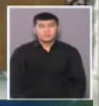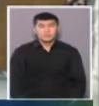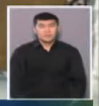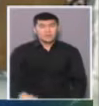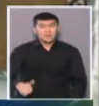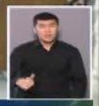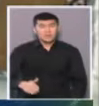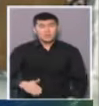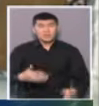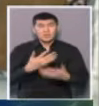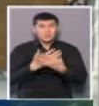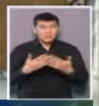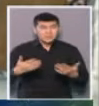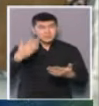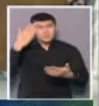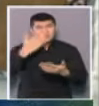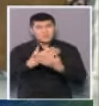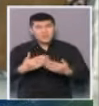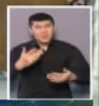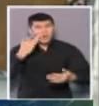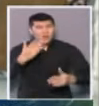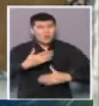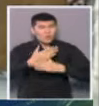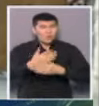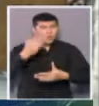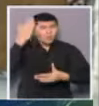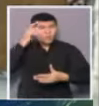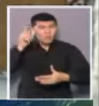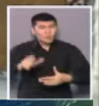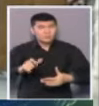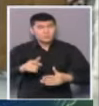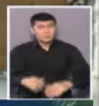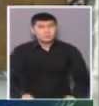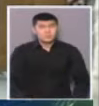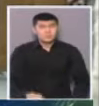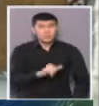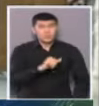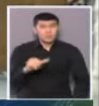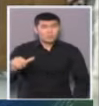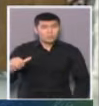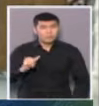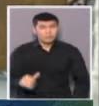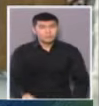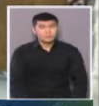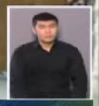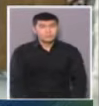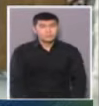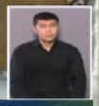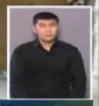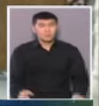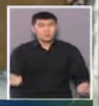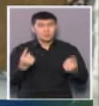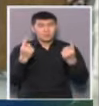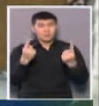икемге, илеуге, ұра тартуға көнбеу. Одан өзі белгілі бір